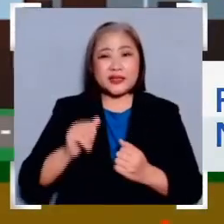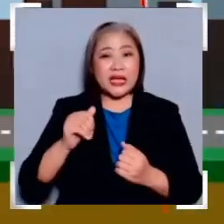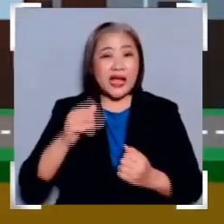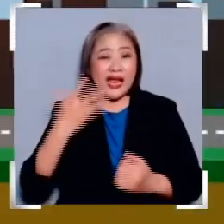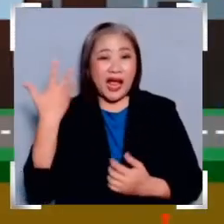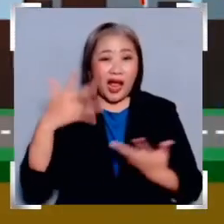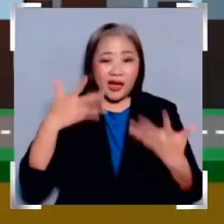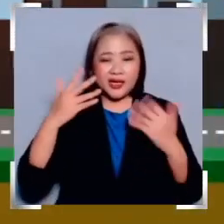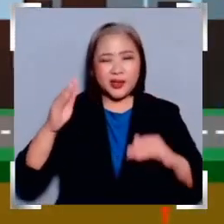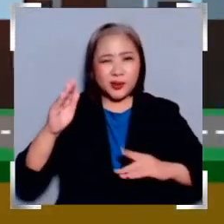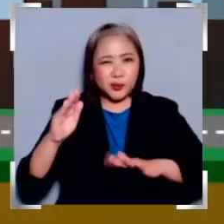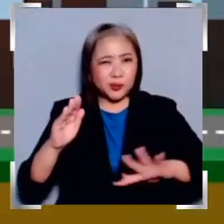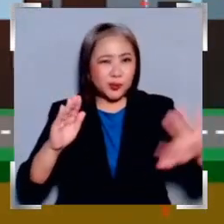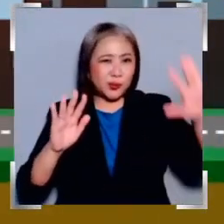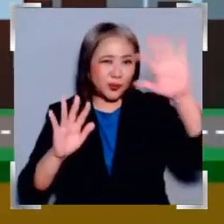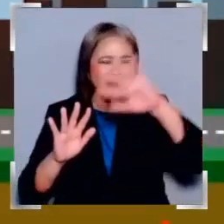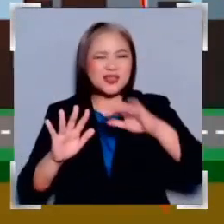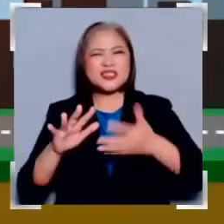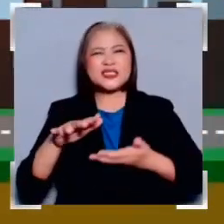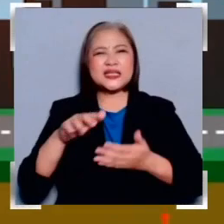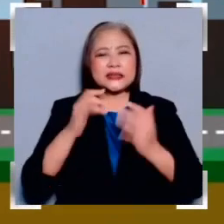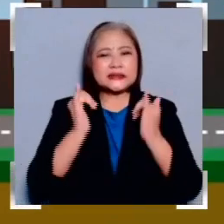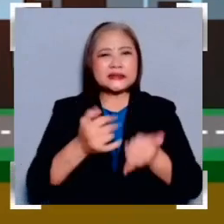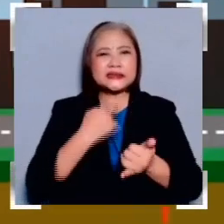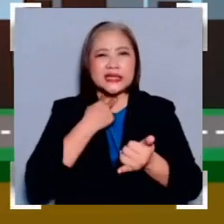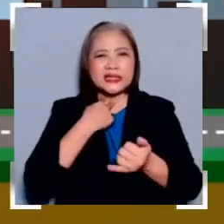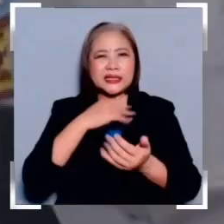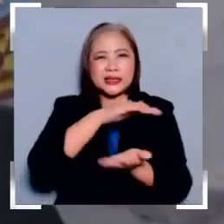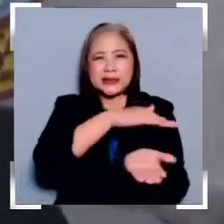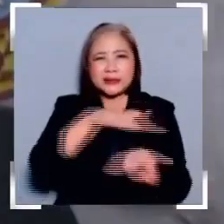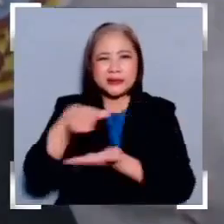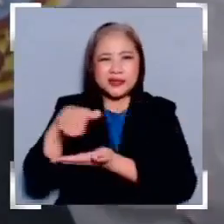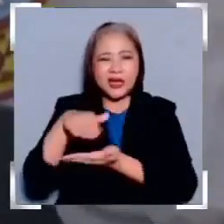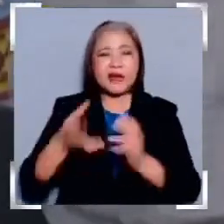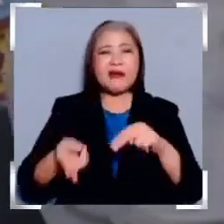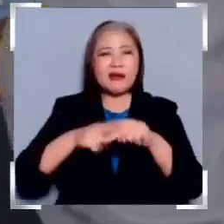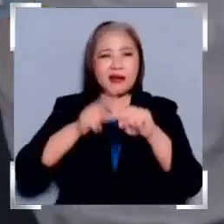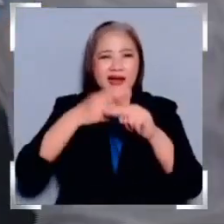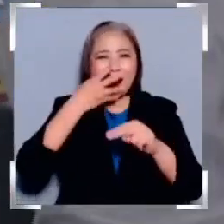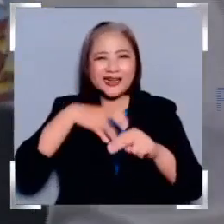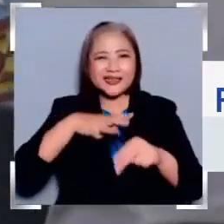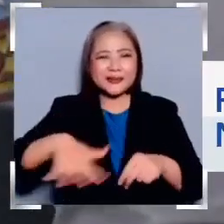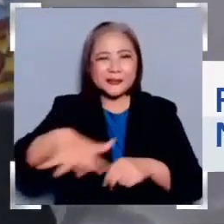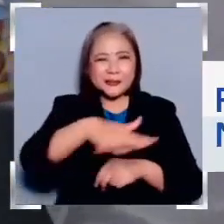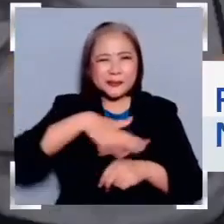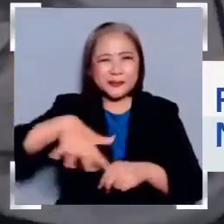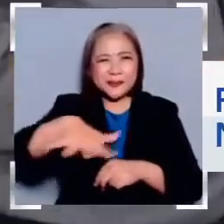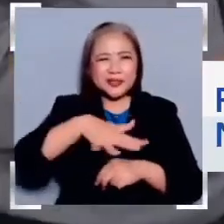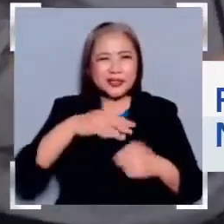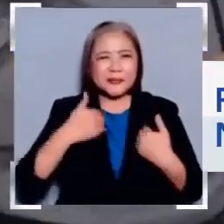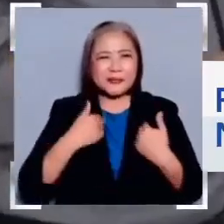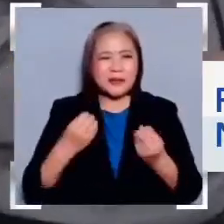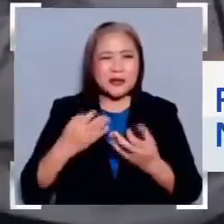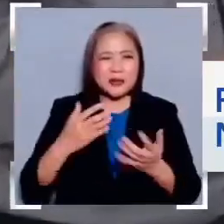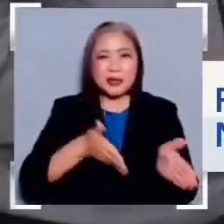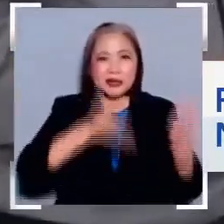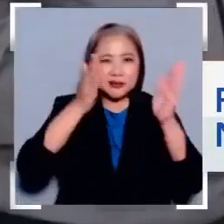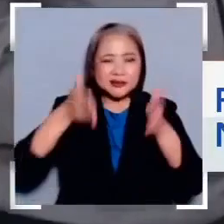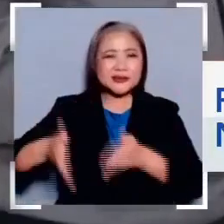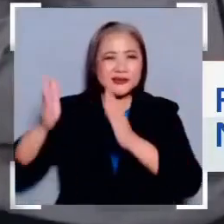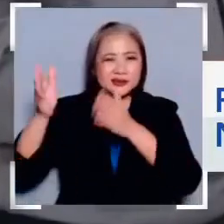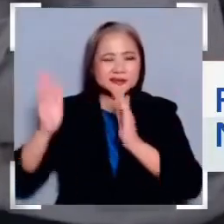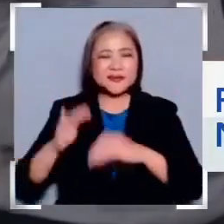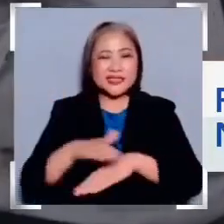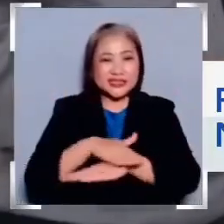lang sa gitna. So nagkakaroon siya ng additional na pag-init doon sa area kung saan masyado tayo mararaming building. Yung mga sementado, yung mga